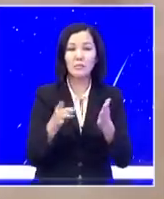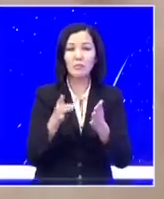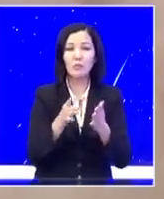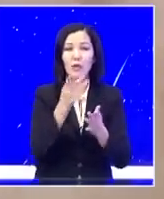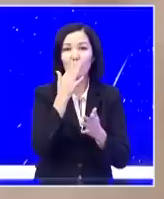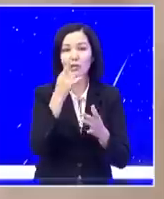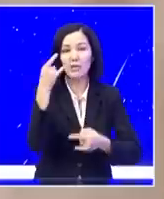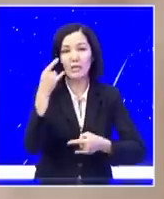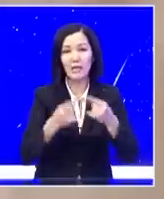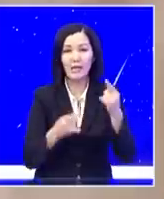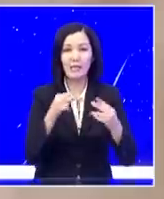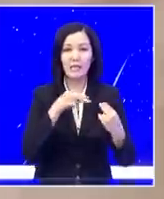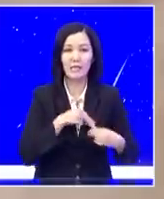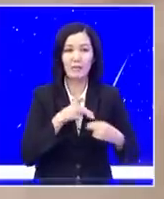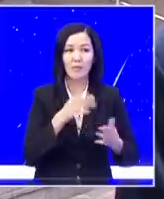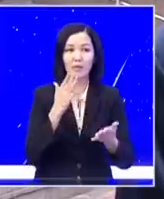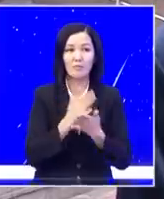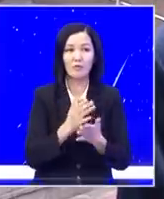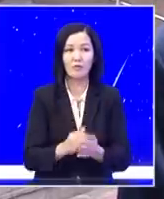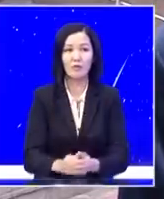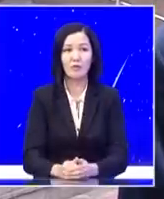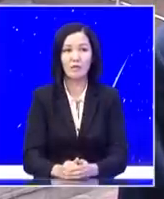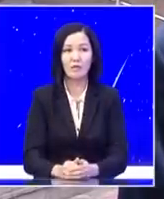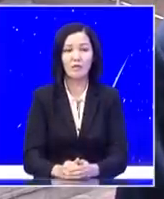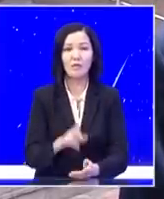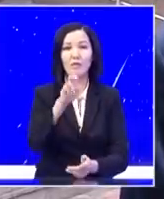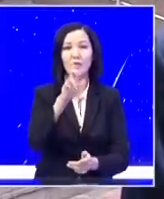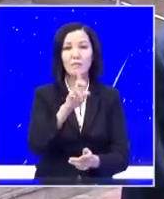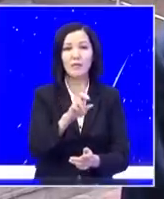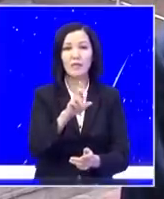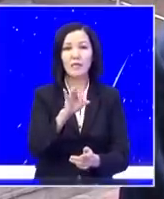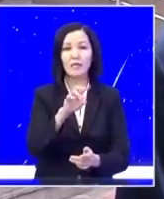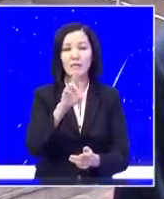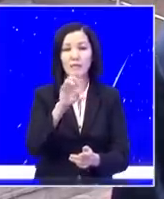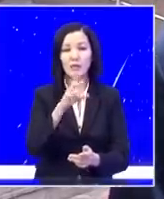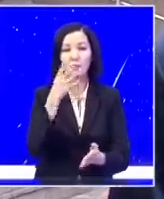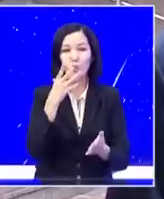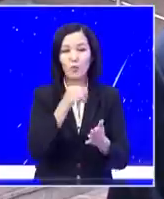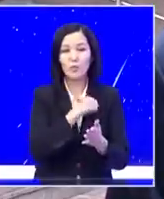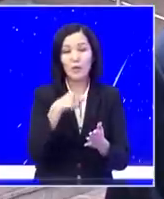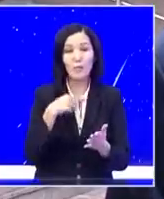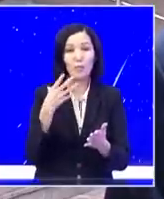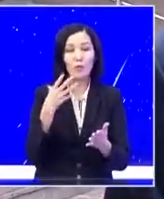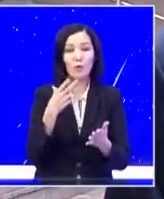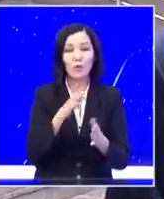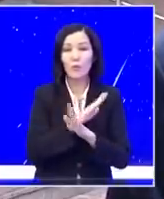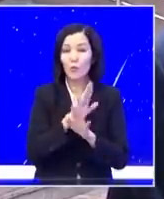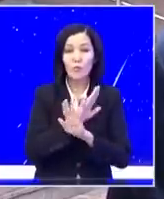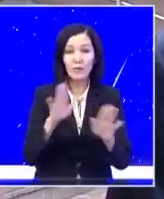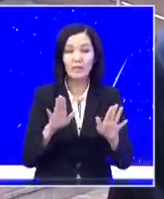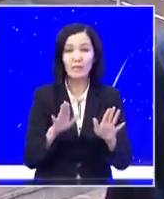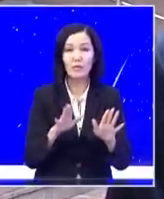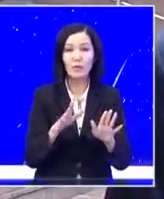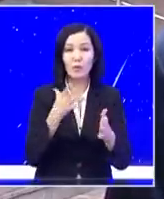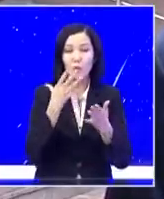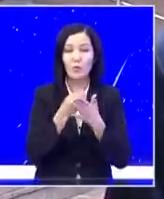шетелдік арналарда еңбек етіп жүр. Бейсен себебі өзінің өлмейтіндігін өнеге ретінде қалдырғаны, артынан